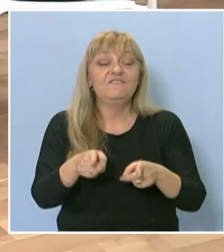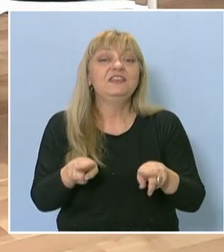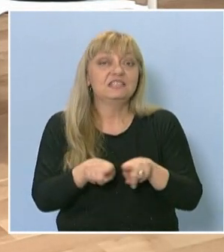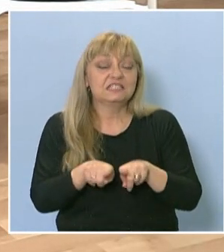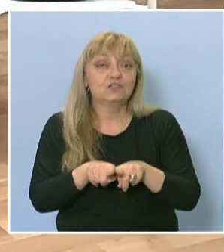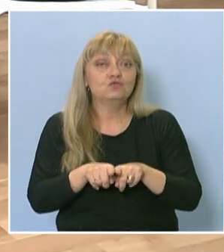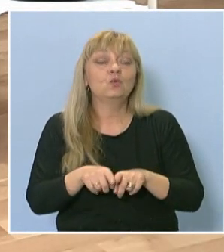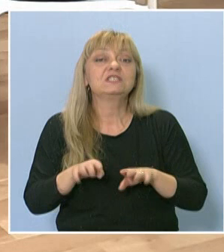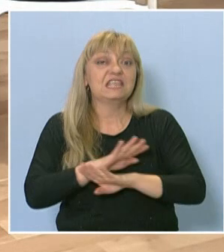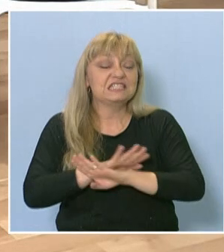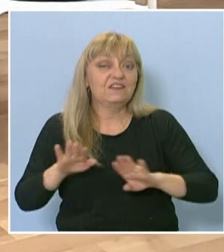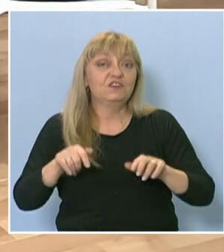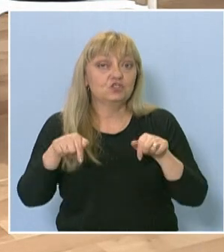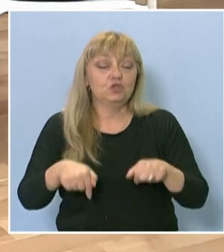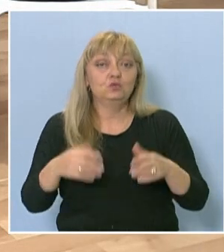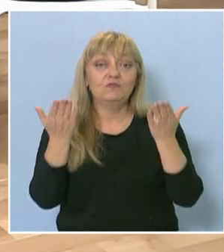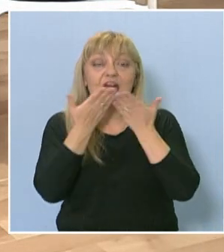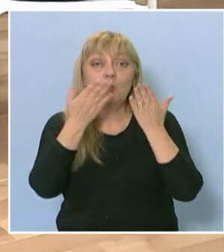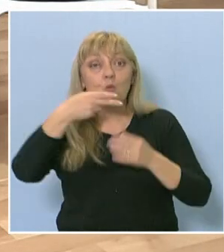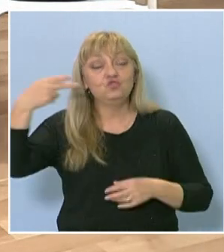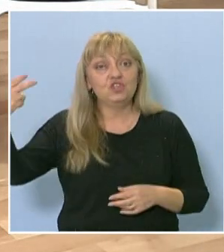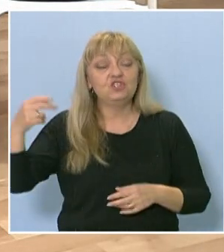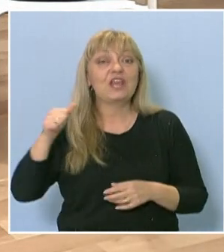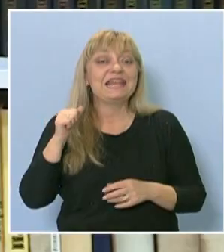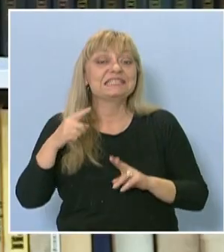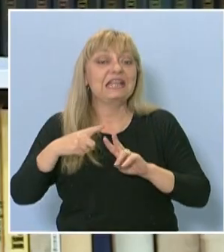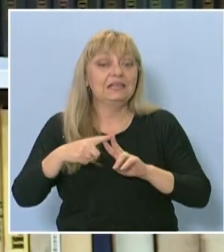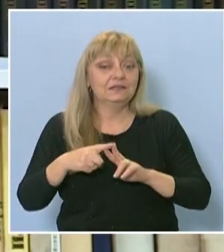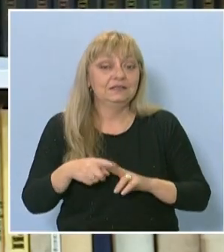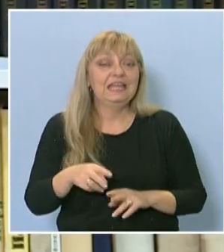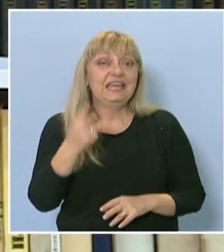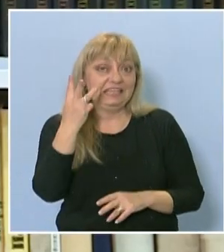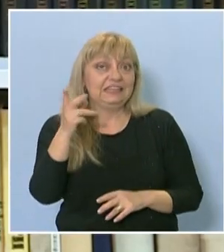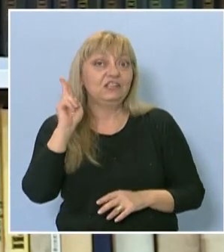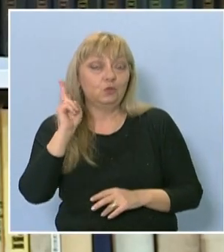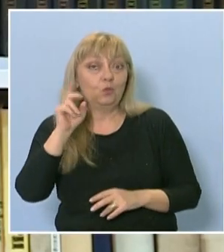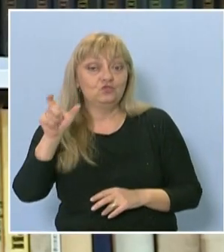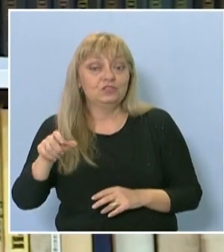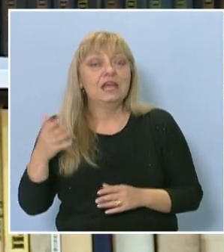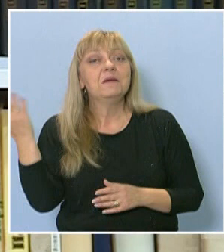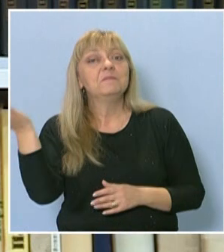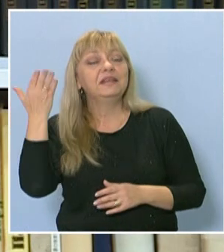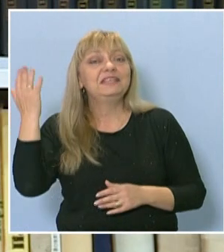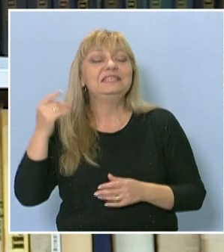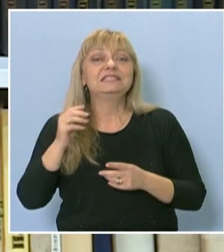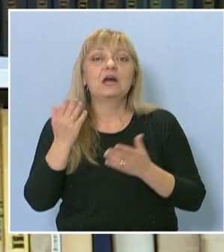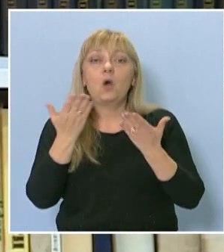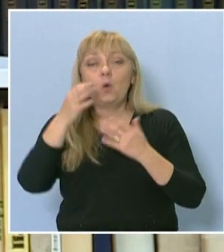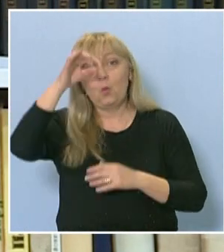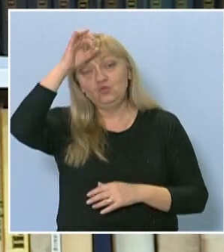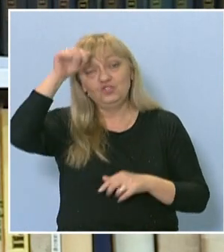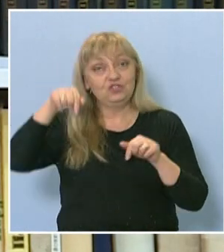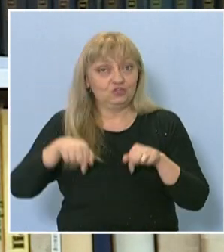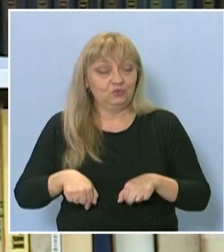който е завършил училище Александър Пушкин и трите госпожи. Били ученички тук, сега вече са